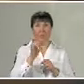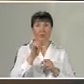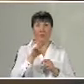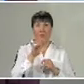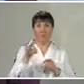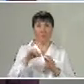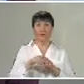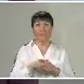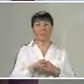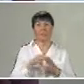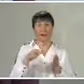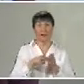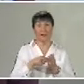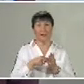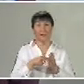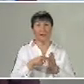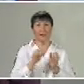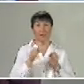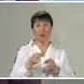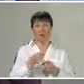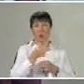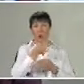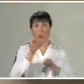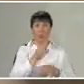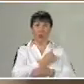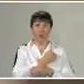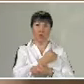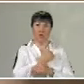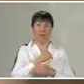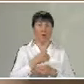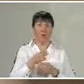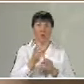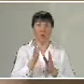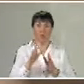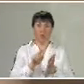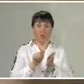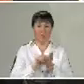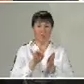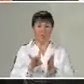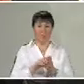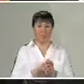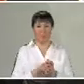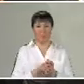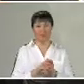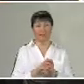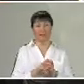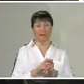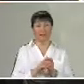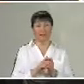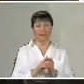абитуриентам бизнесменам сможет любой желающий причем не только пенсионер актуален и для